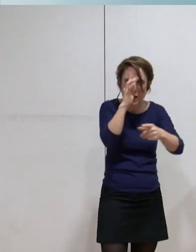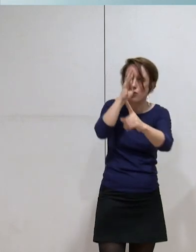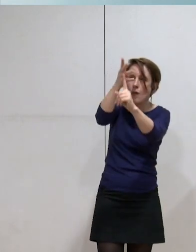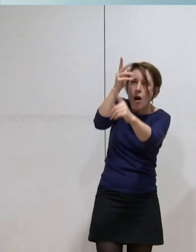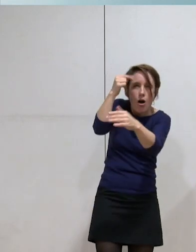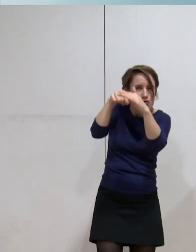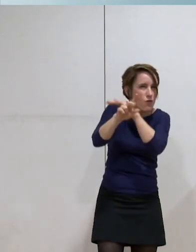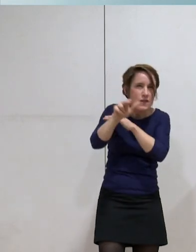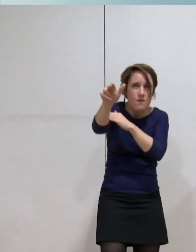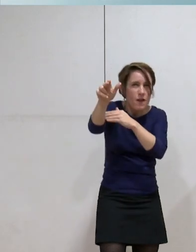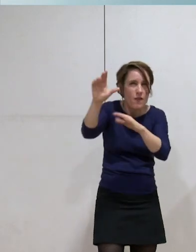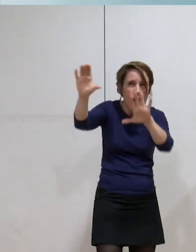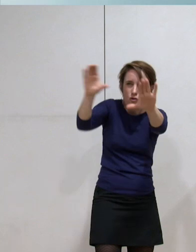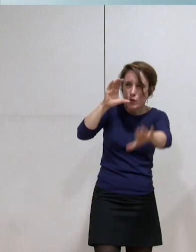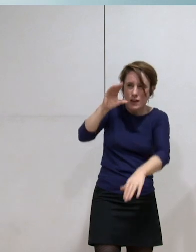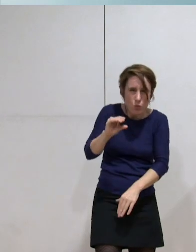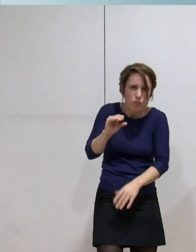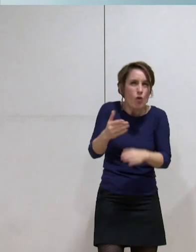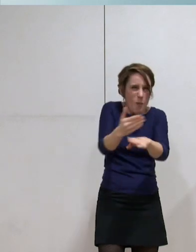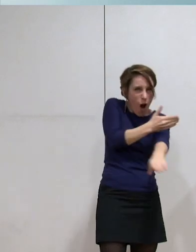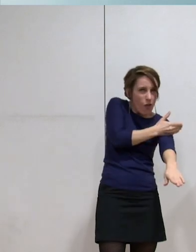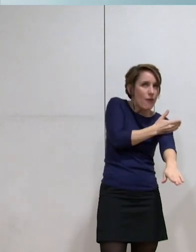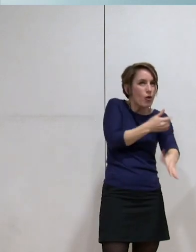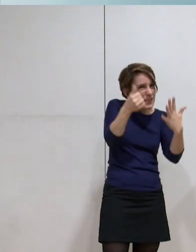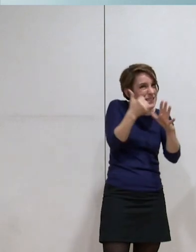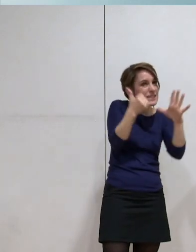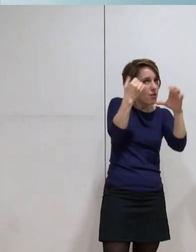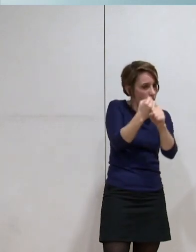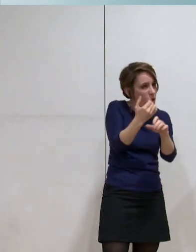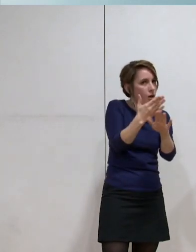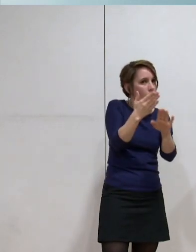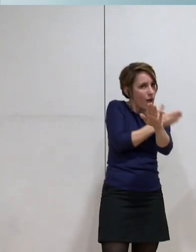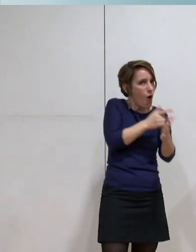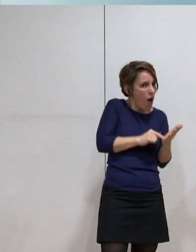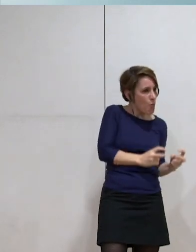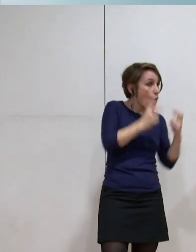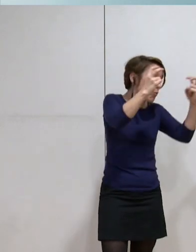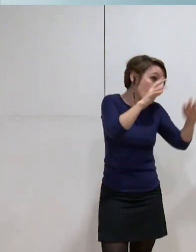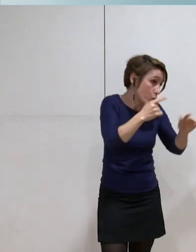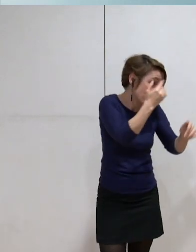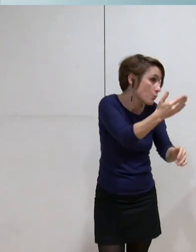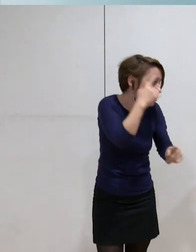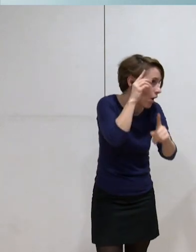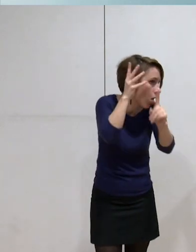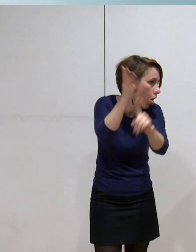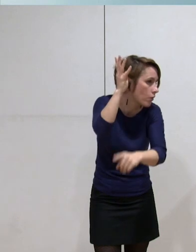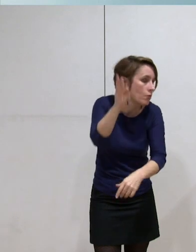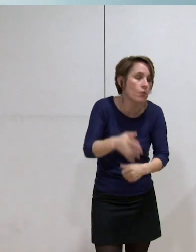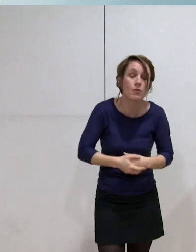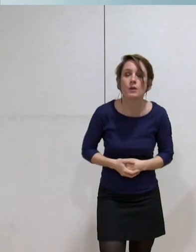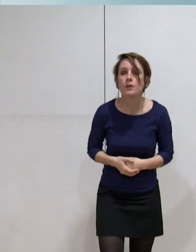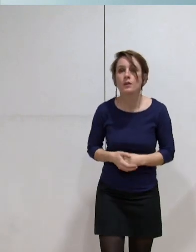ça dès ce moment-là en terme de choix politique je l'ai dit les choix sont